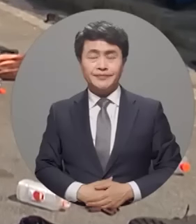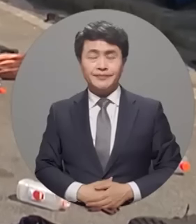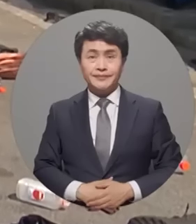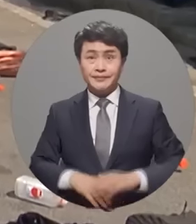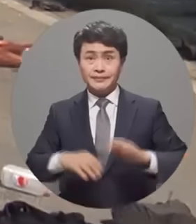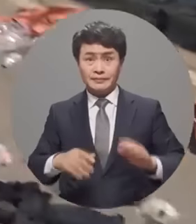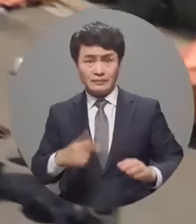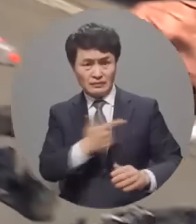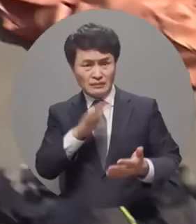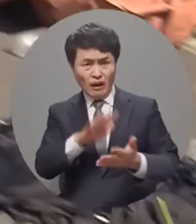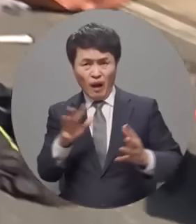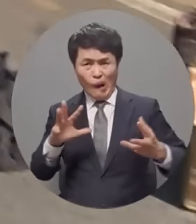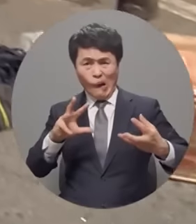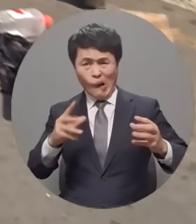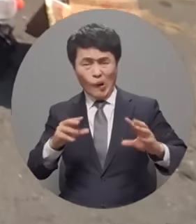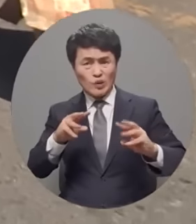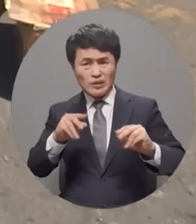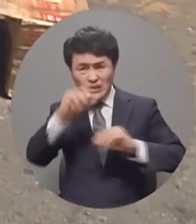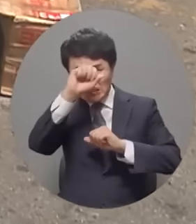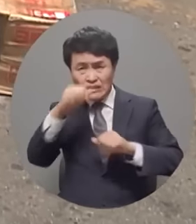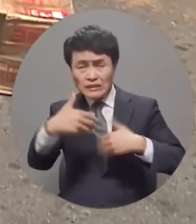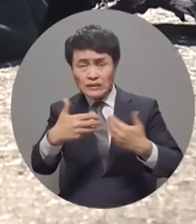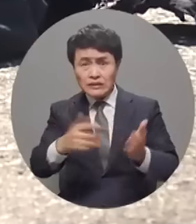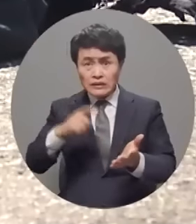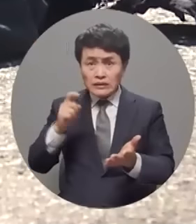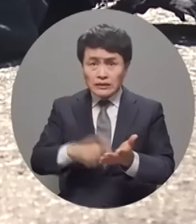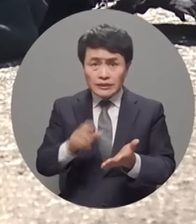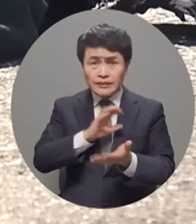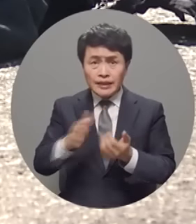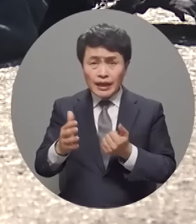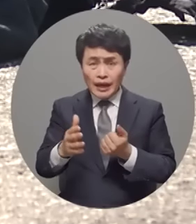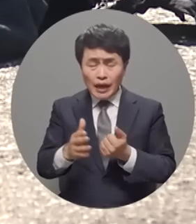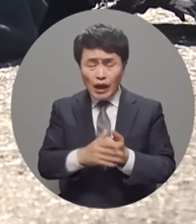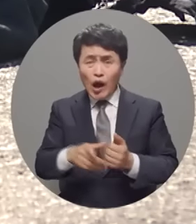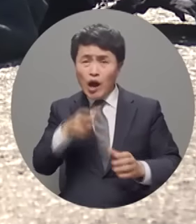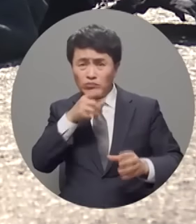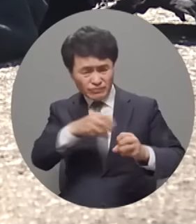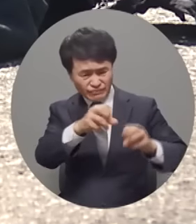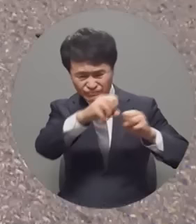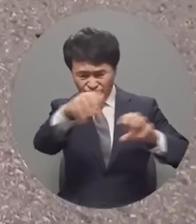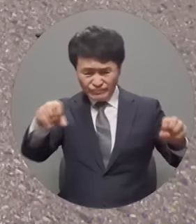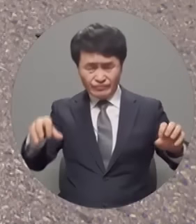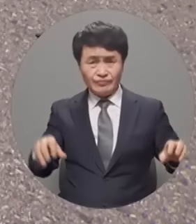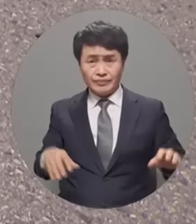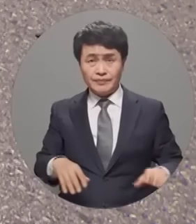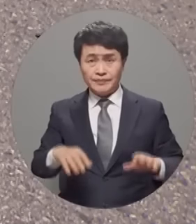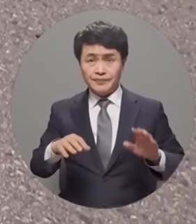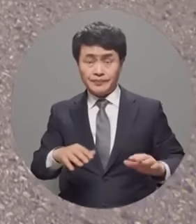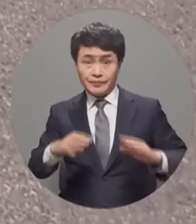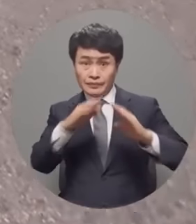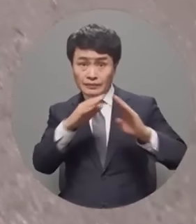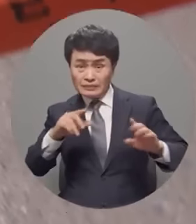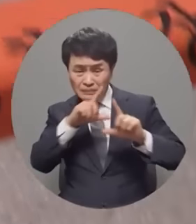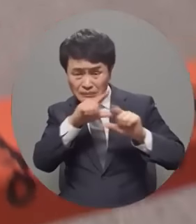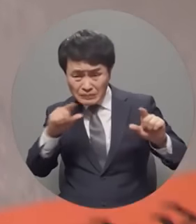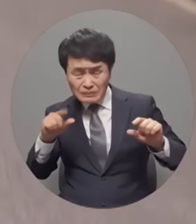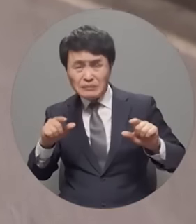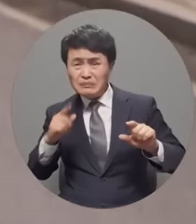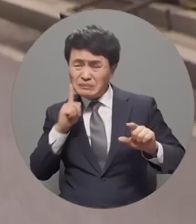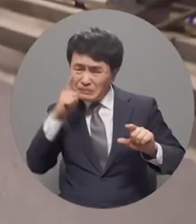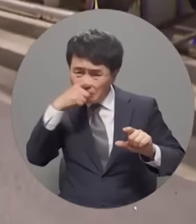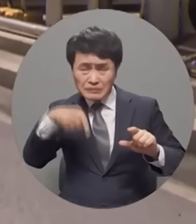열기에 오그라든 옷가지와 신발, 응급치료에 사용된 식염수 통들이 나뒹굽니다. 전주의 음식물 쓰레기를 처리하는